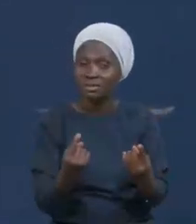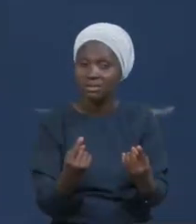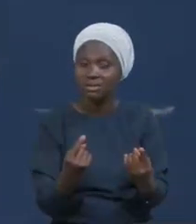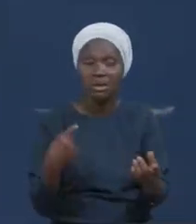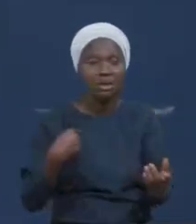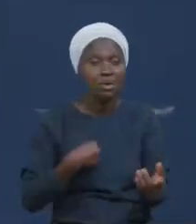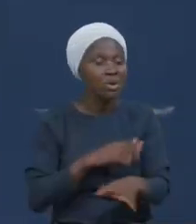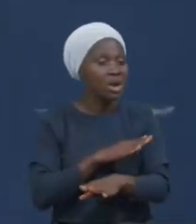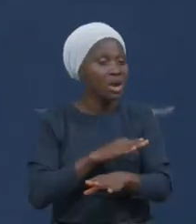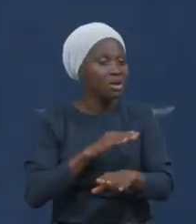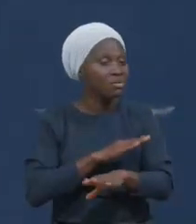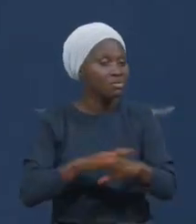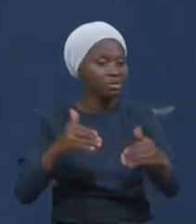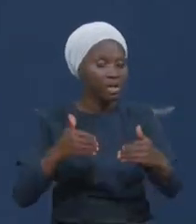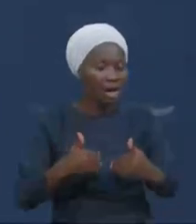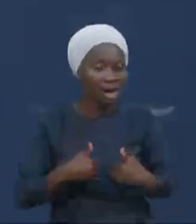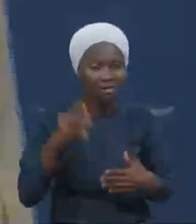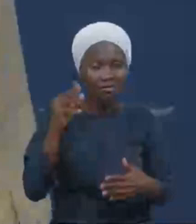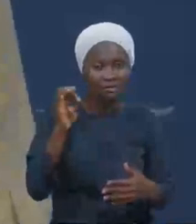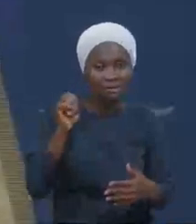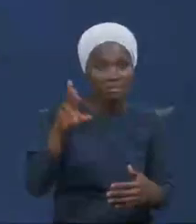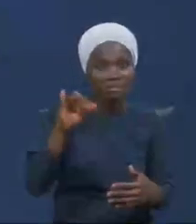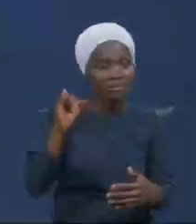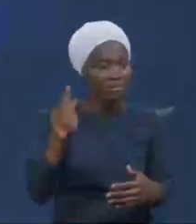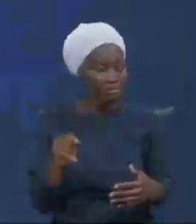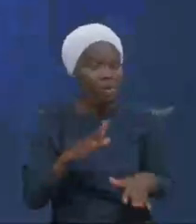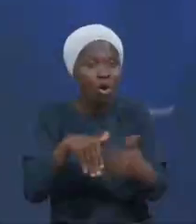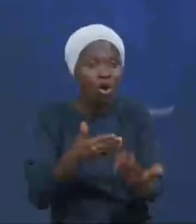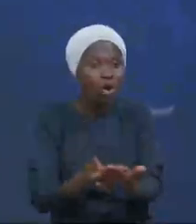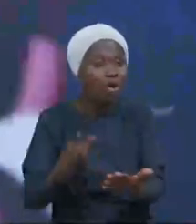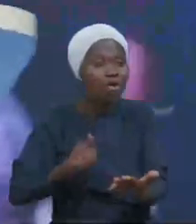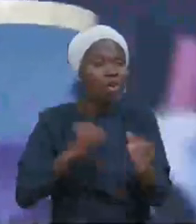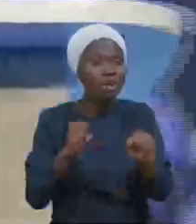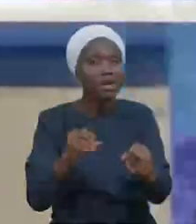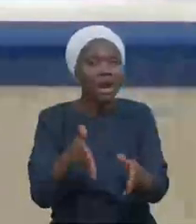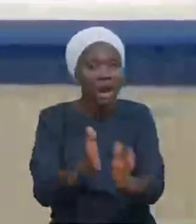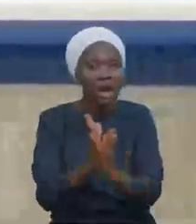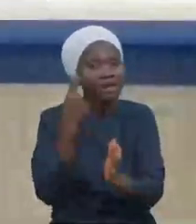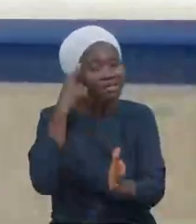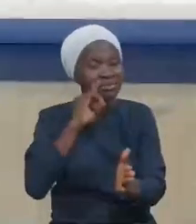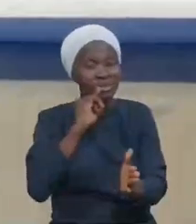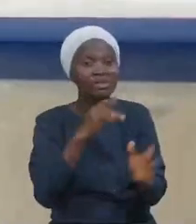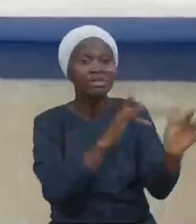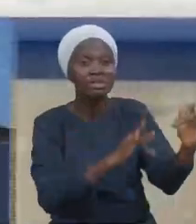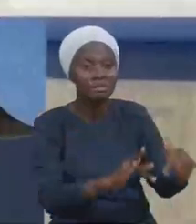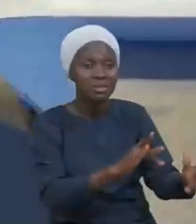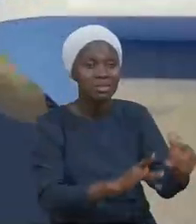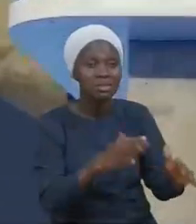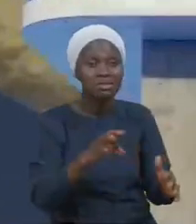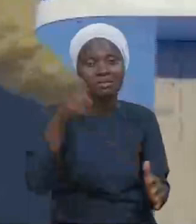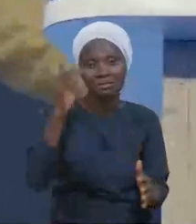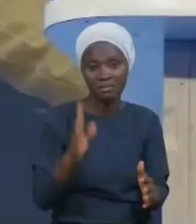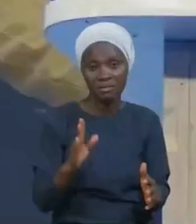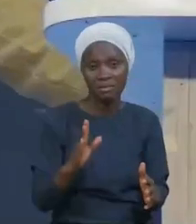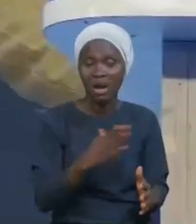mérite. Tout ce que nous pouvons demander, c'est la miséricorde de Dieu. Et l'homme le